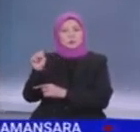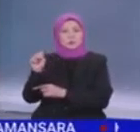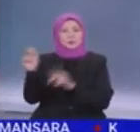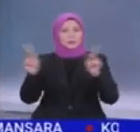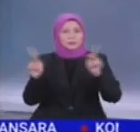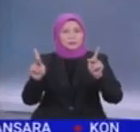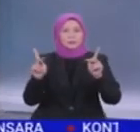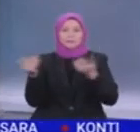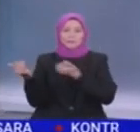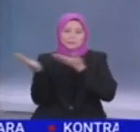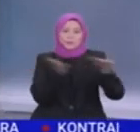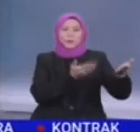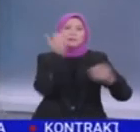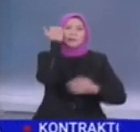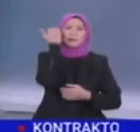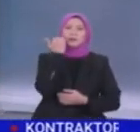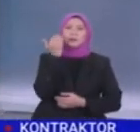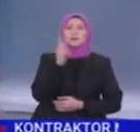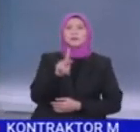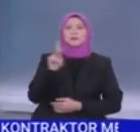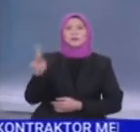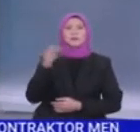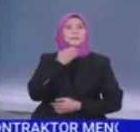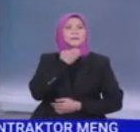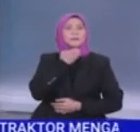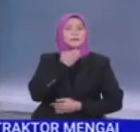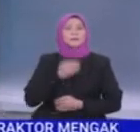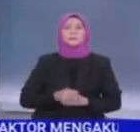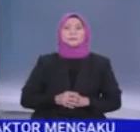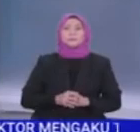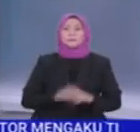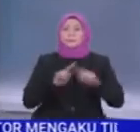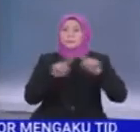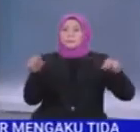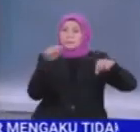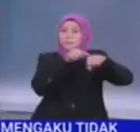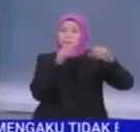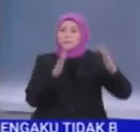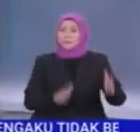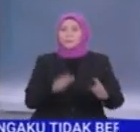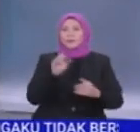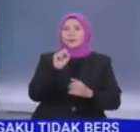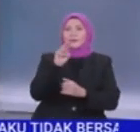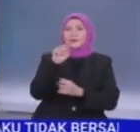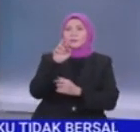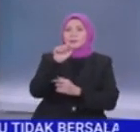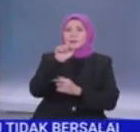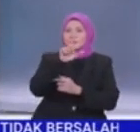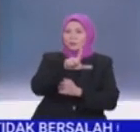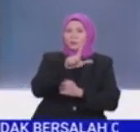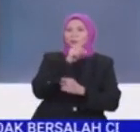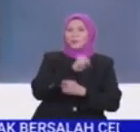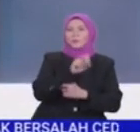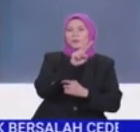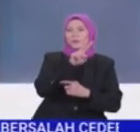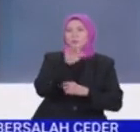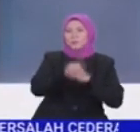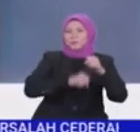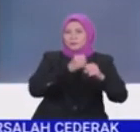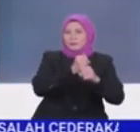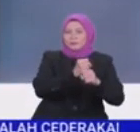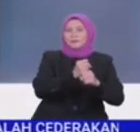dihadapkan ke mahkamah majistret Kuala kangsar perak bagaimanapun tertuduh Mohamad Amirul aznzam 28